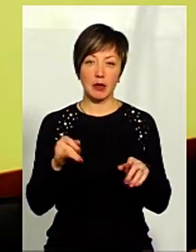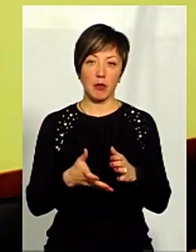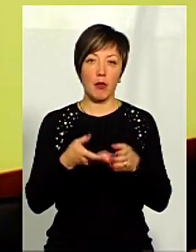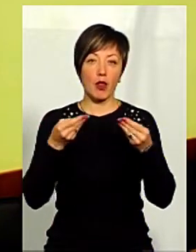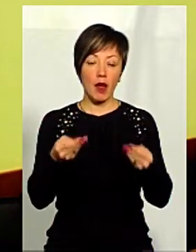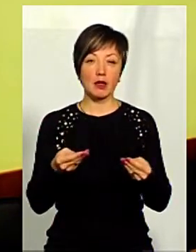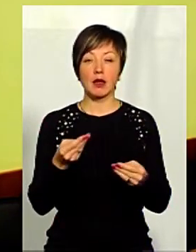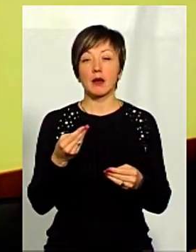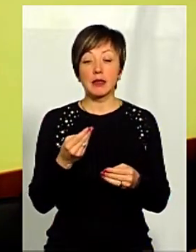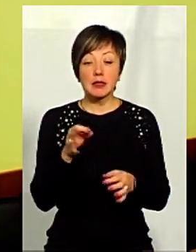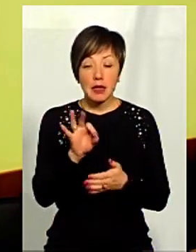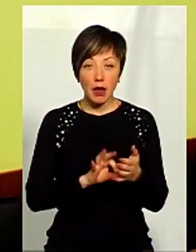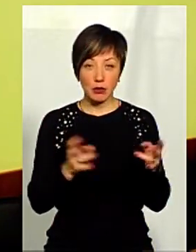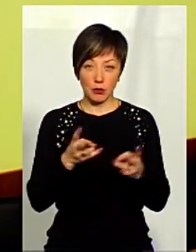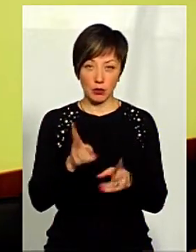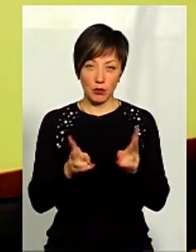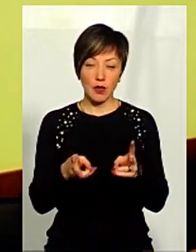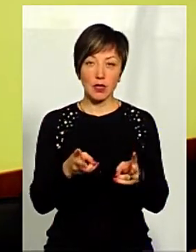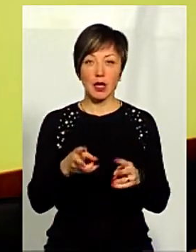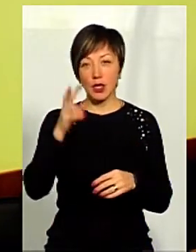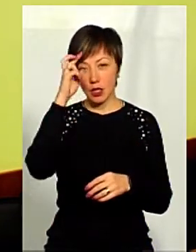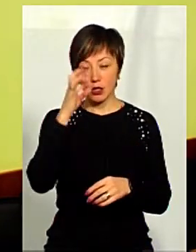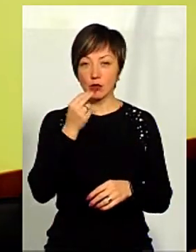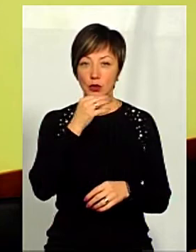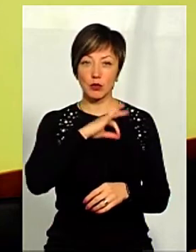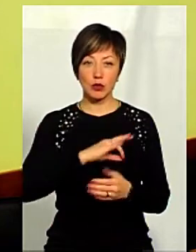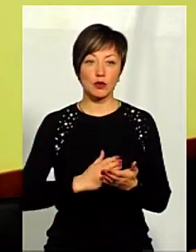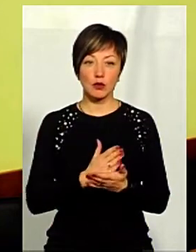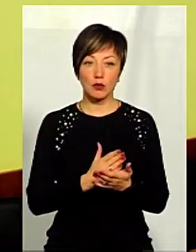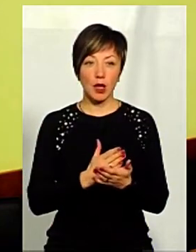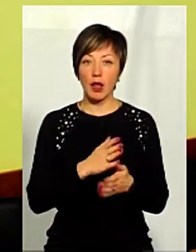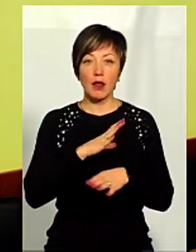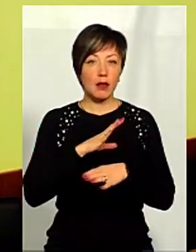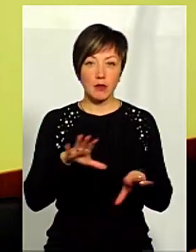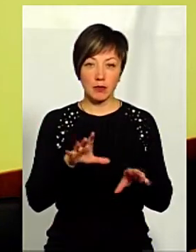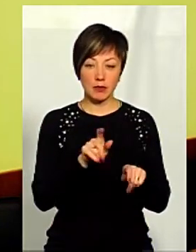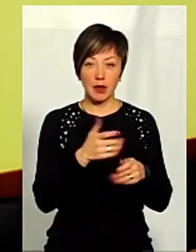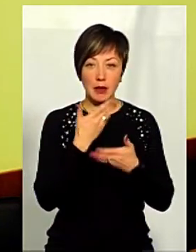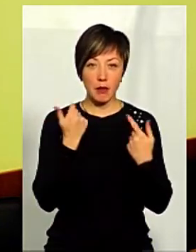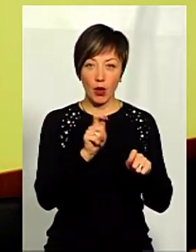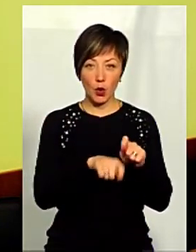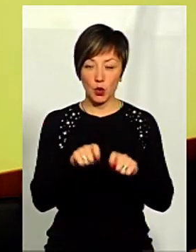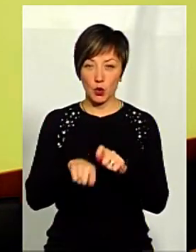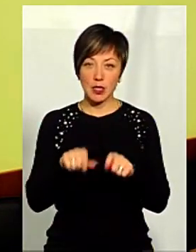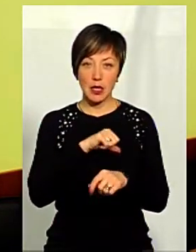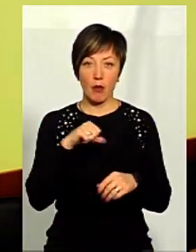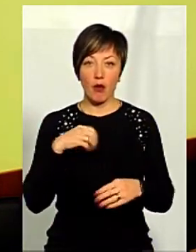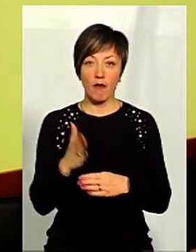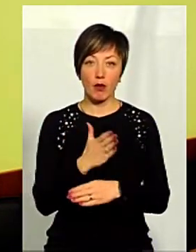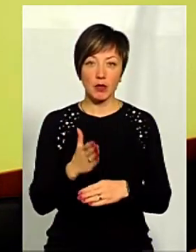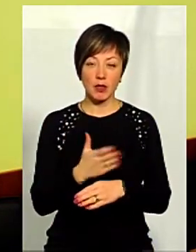подати. Тому зі сторони Держпродспоживслужби не відбувається контроль самого